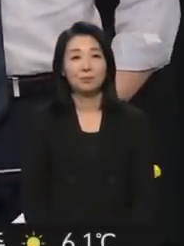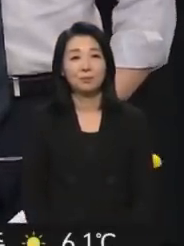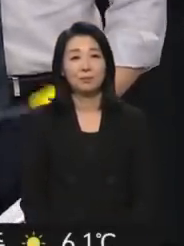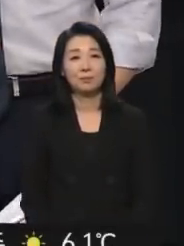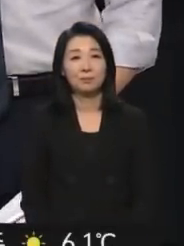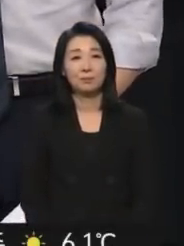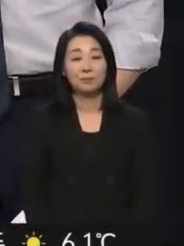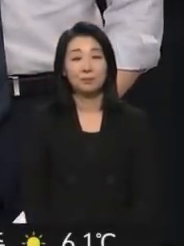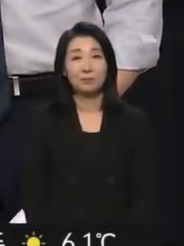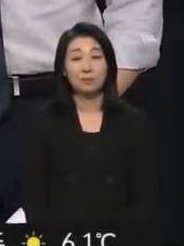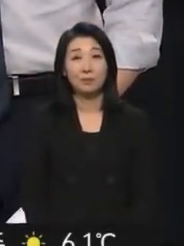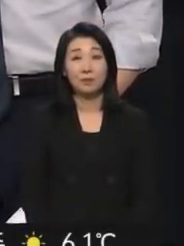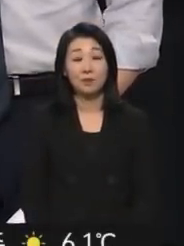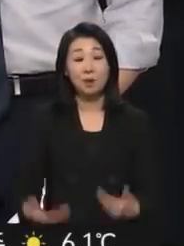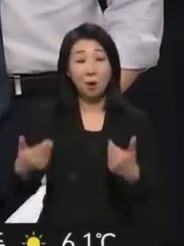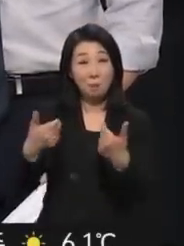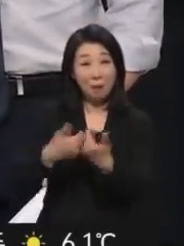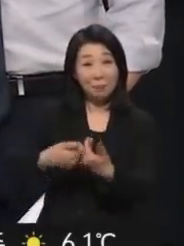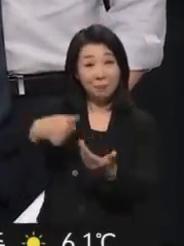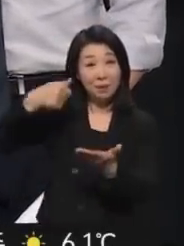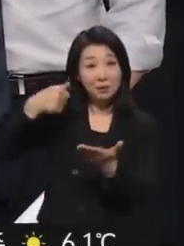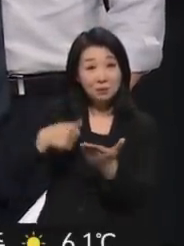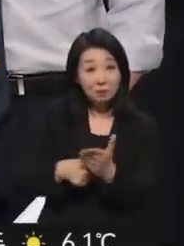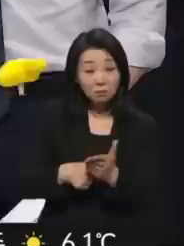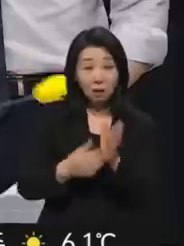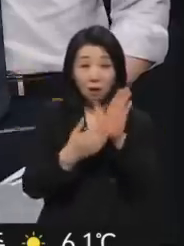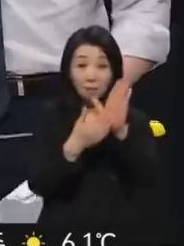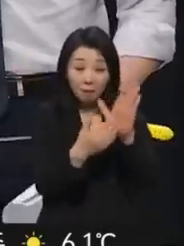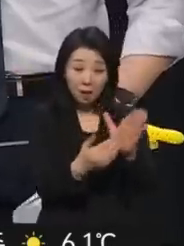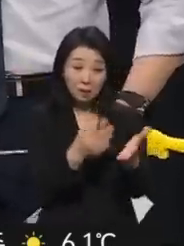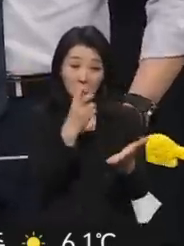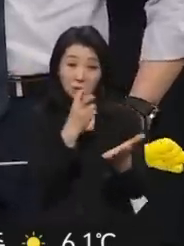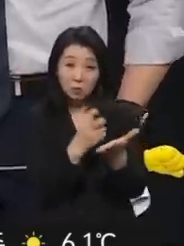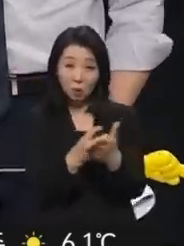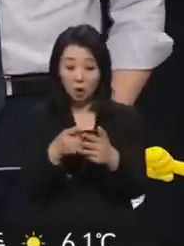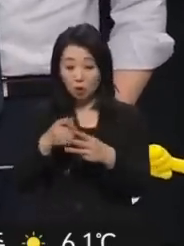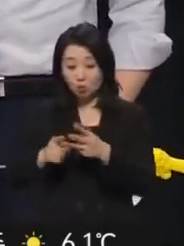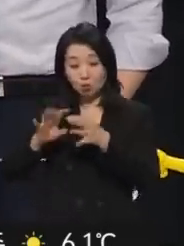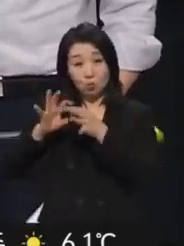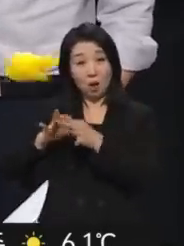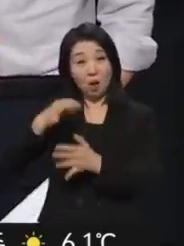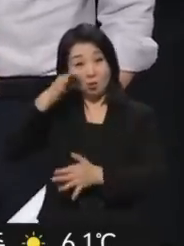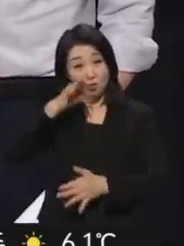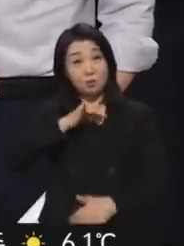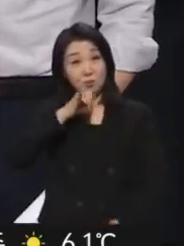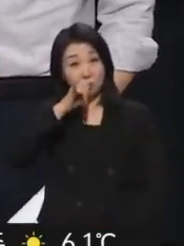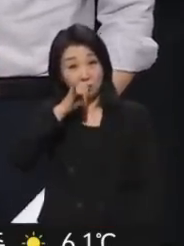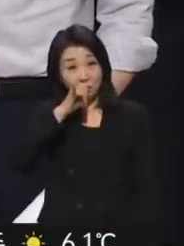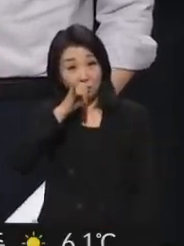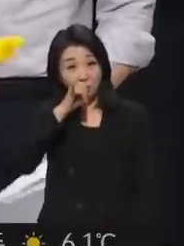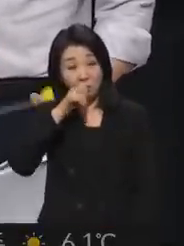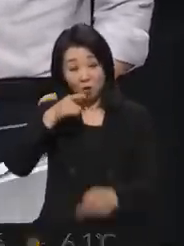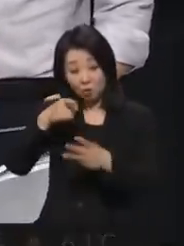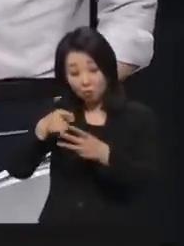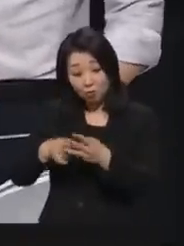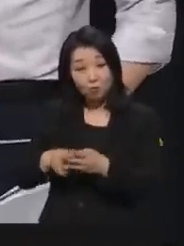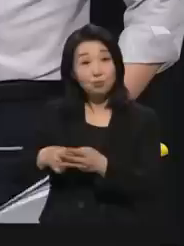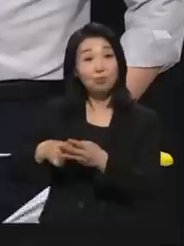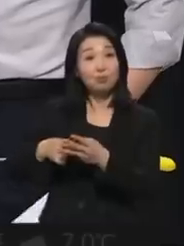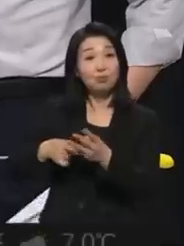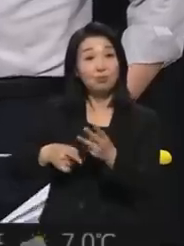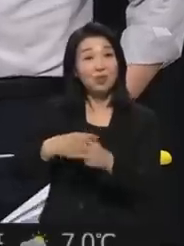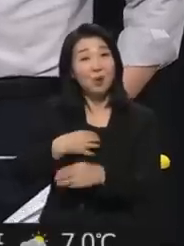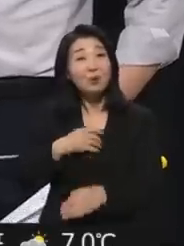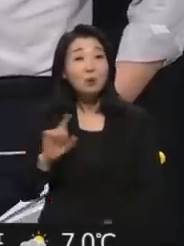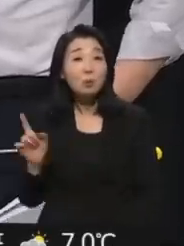그렇다면 이 역선택 방지 조항이 실제로 이 친윤계 주자들에게 유리할까요? 이 친윤계의 우려대로라면